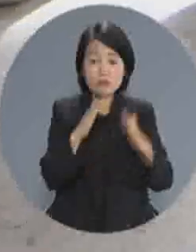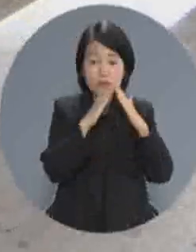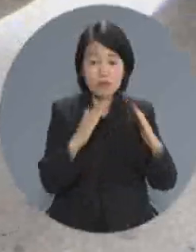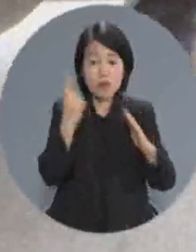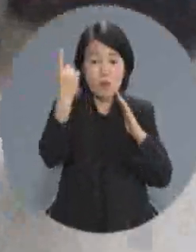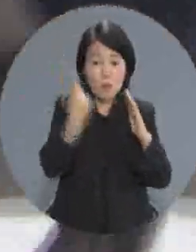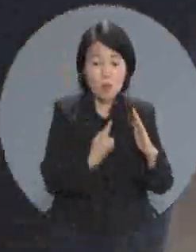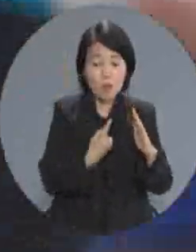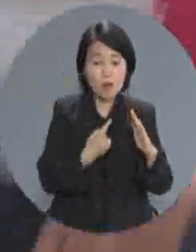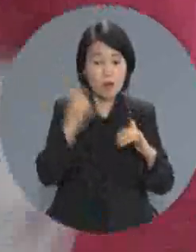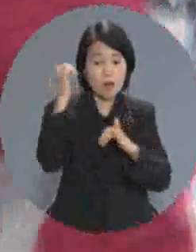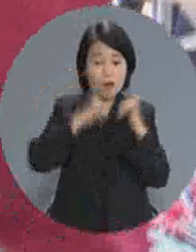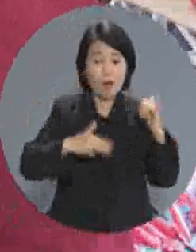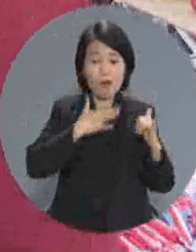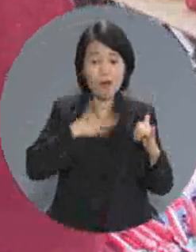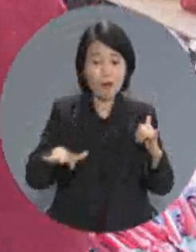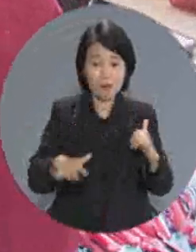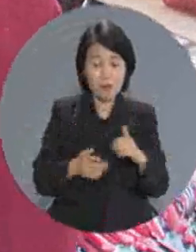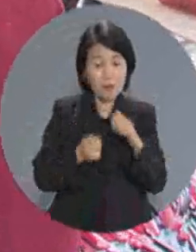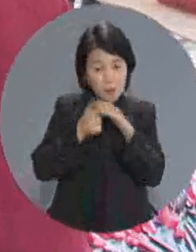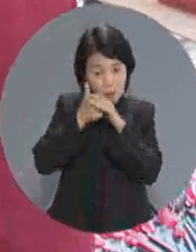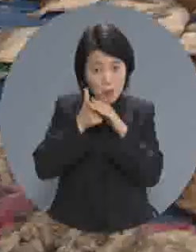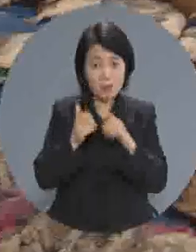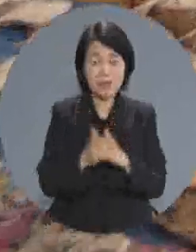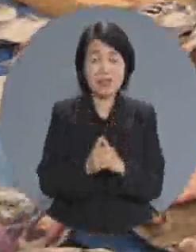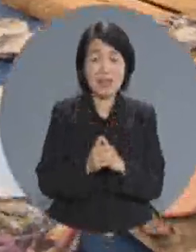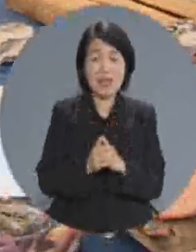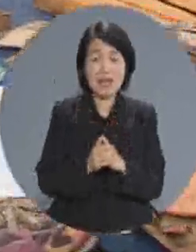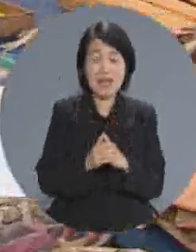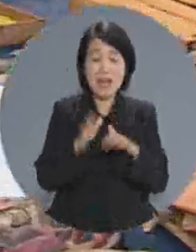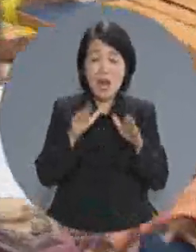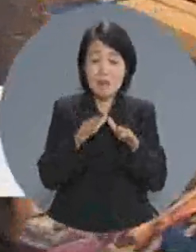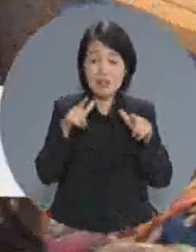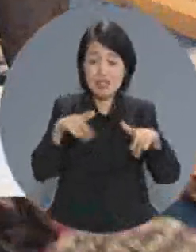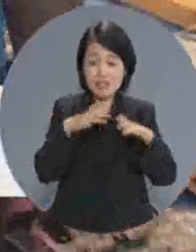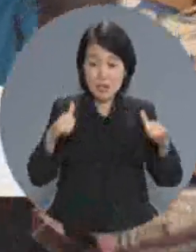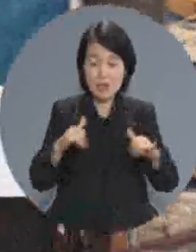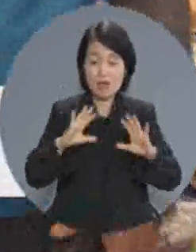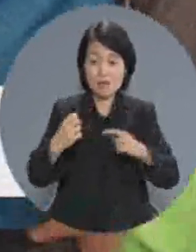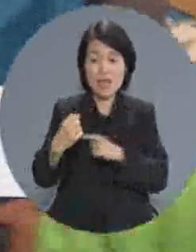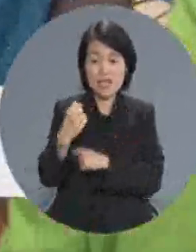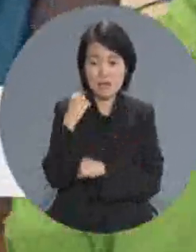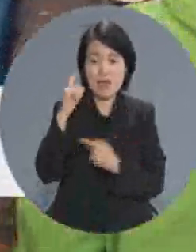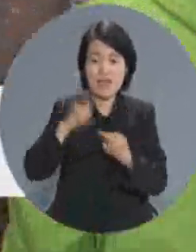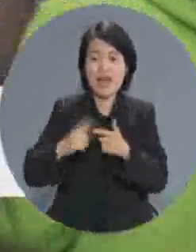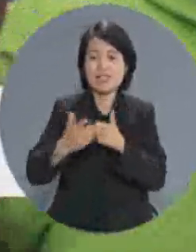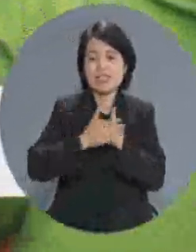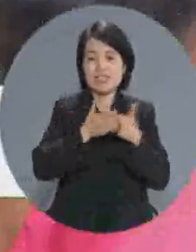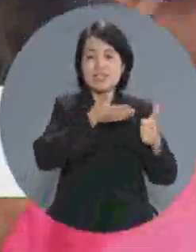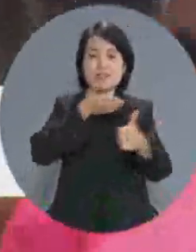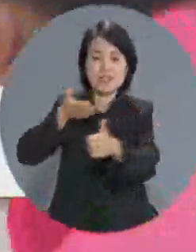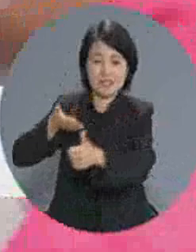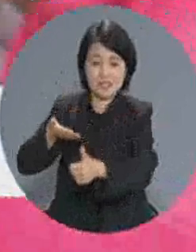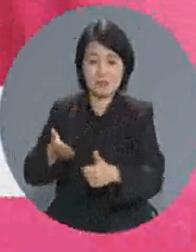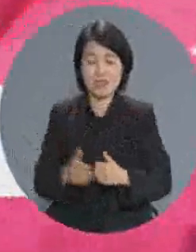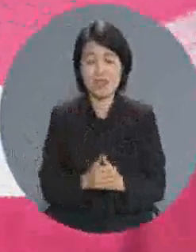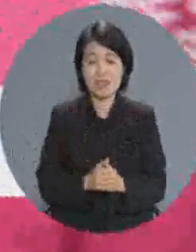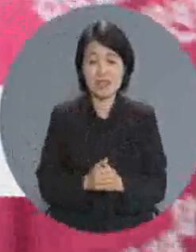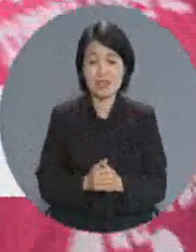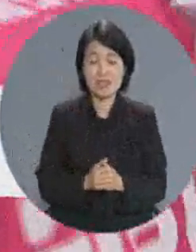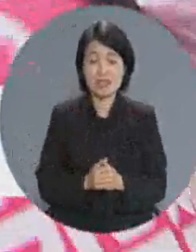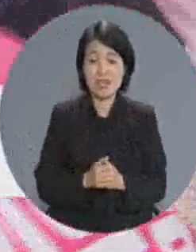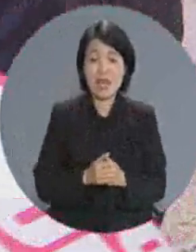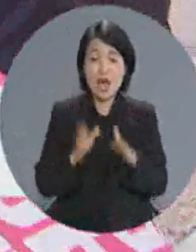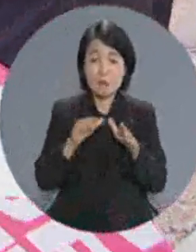것은 매우 이례적입니다. 이준석 대표는 함평 주민들에게 국민의힘에 대한 지지를 호소했습니다.